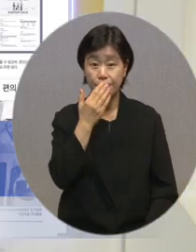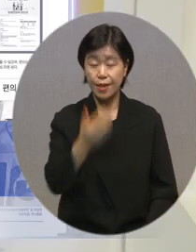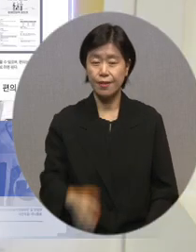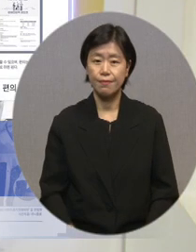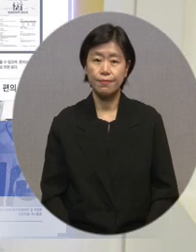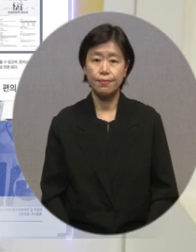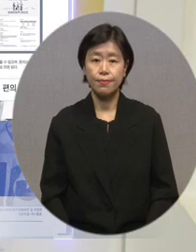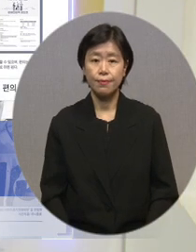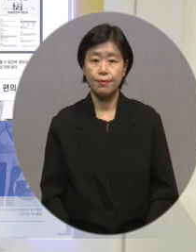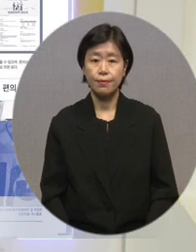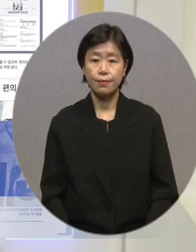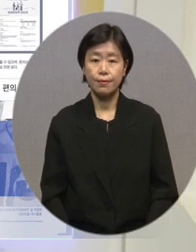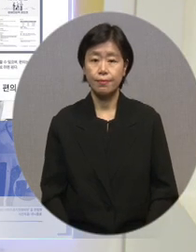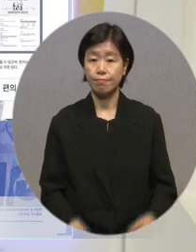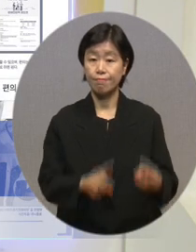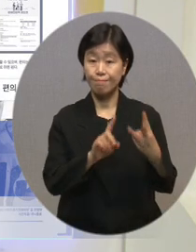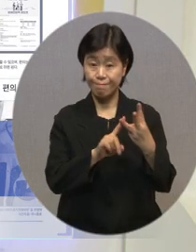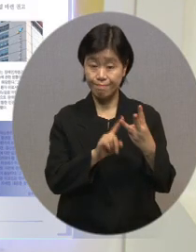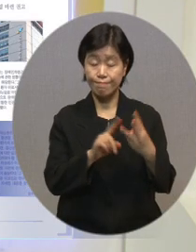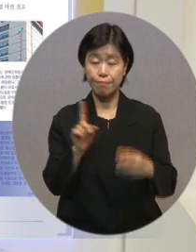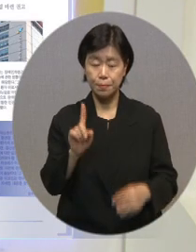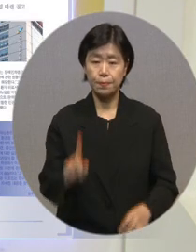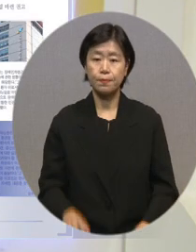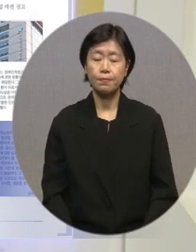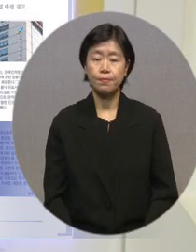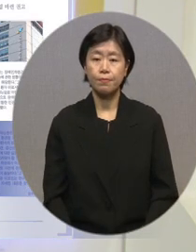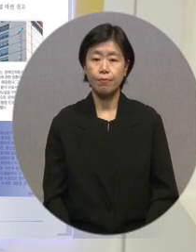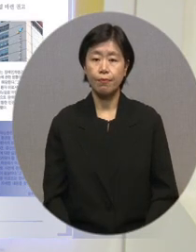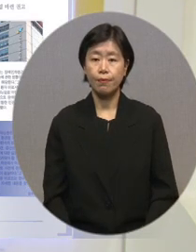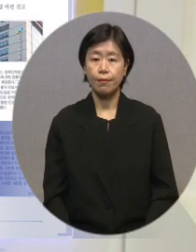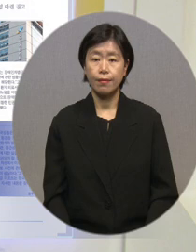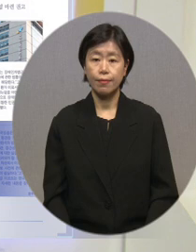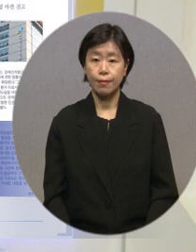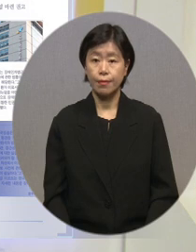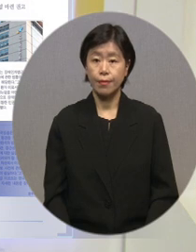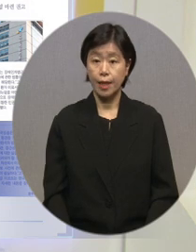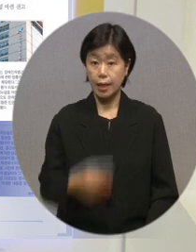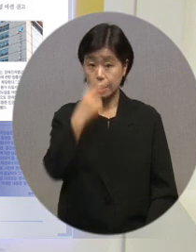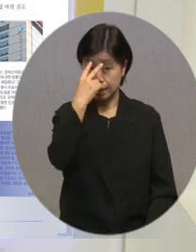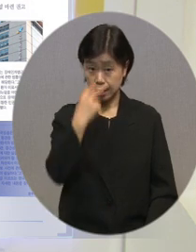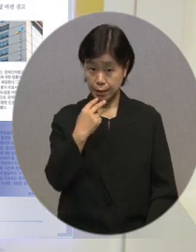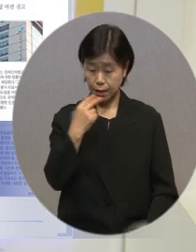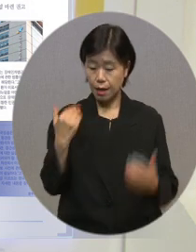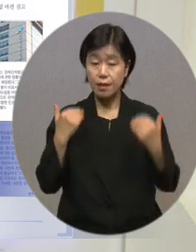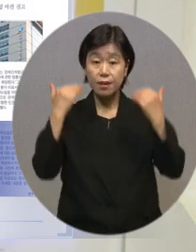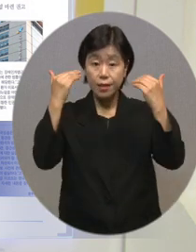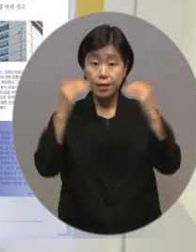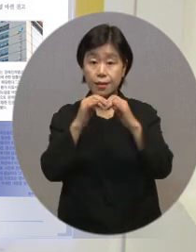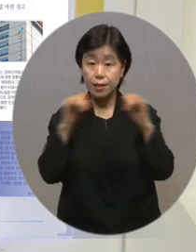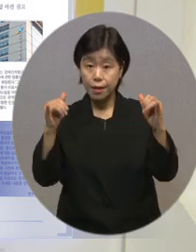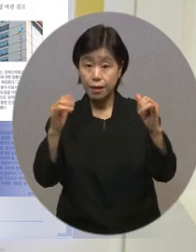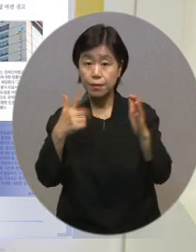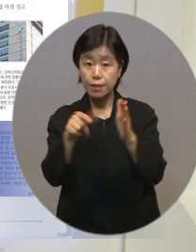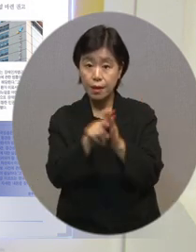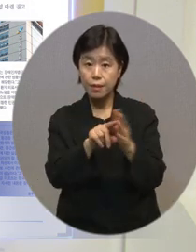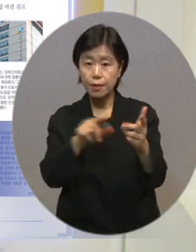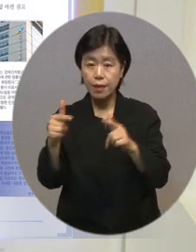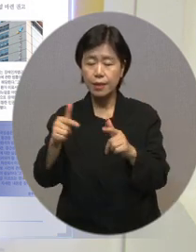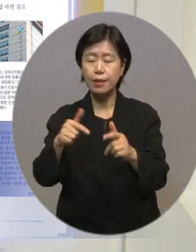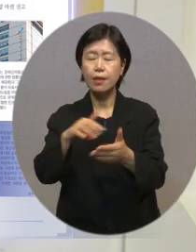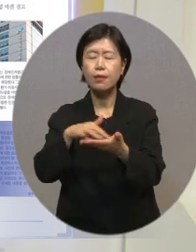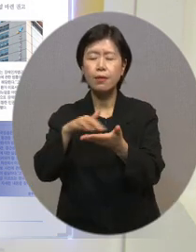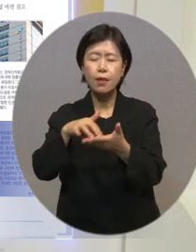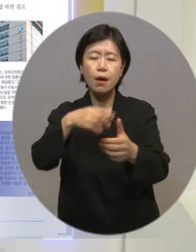됩니다 계속해서 장애인 신문 3면 소식입니다 시각장애 성인들을 대상으로 점자 교육 확대가